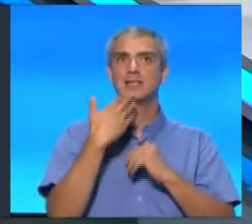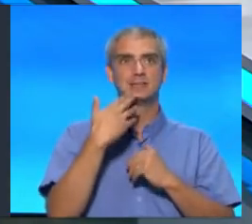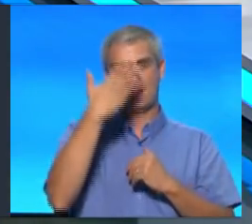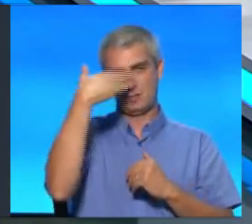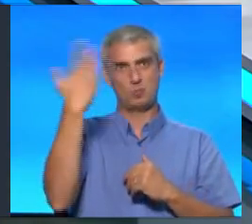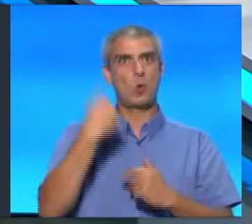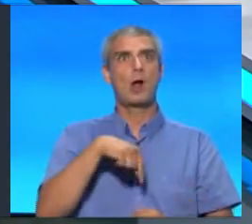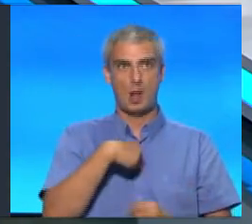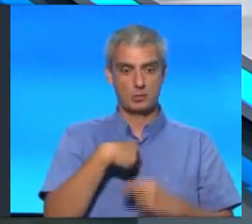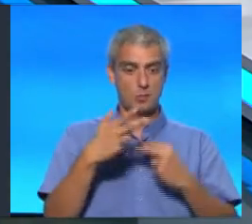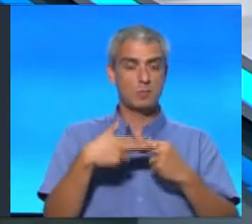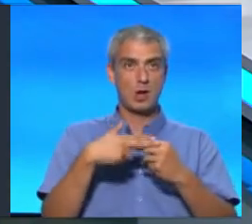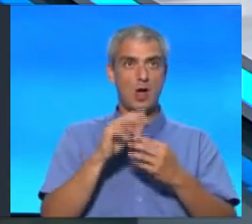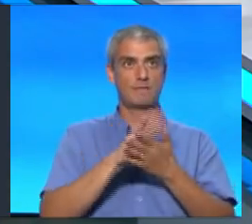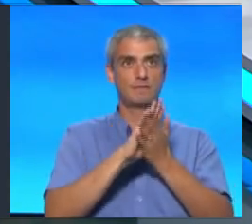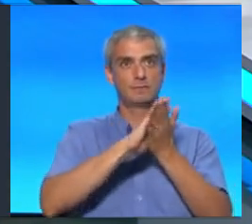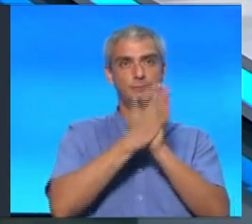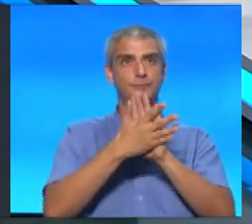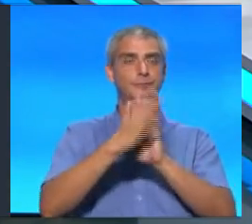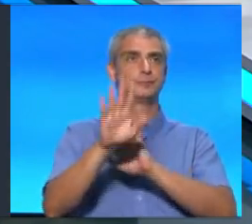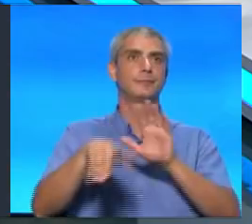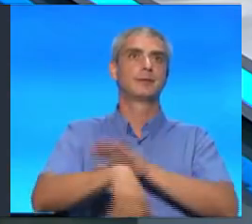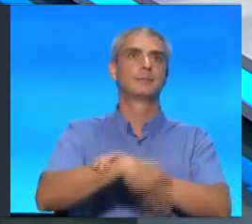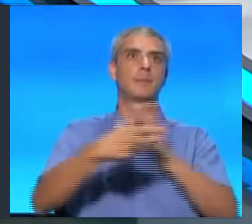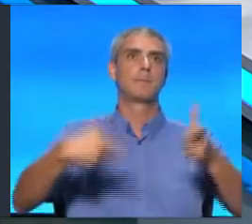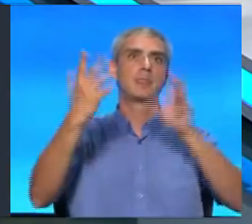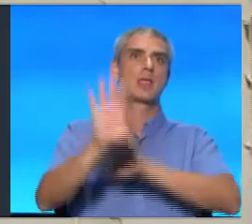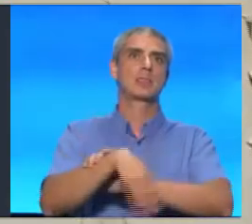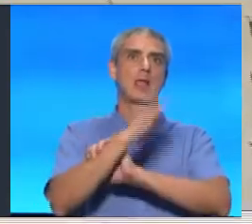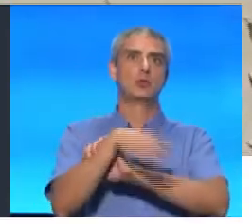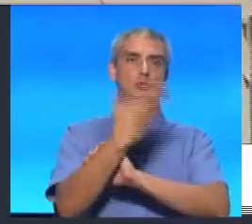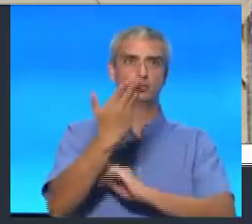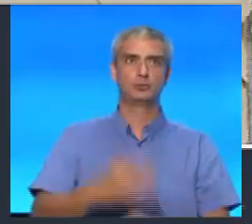לנו עומד להיות פיל לבן? תחקיר דרור אמסטר.